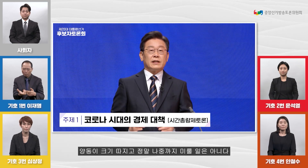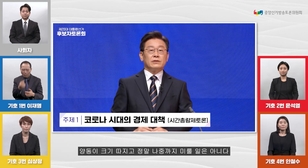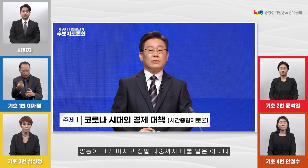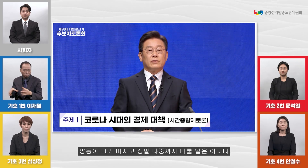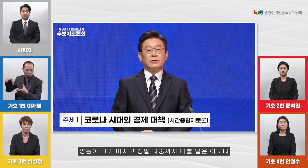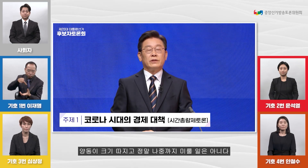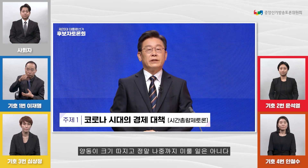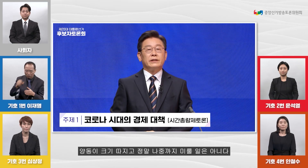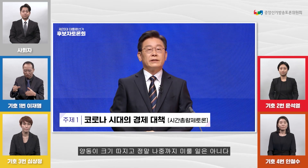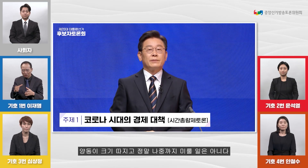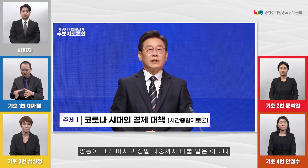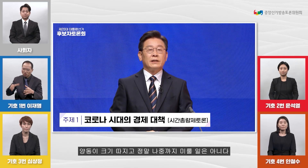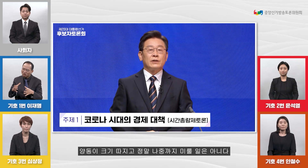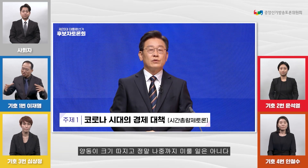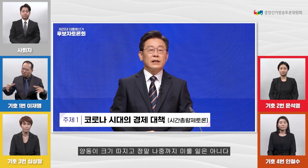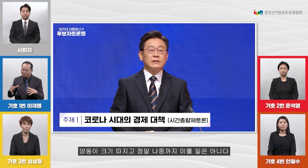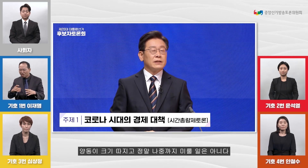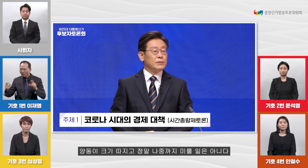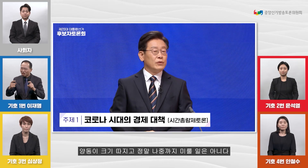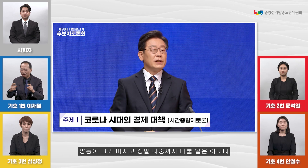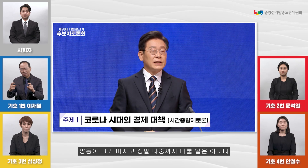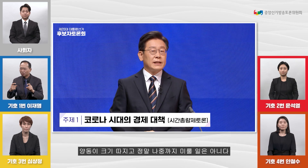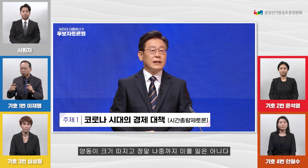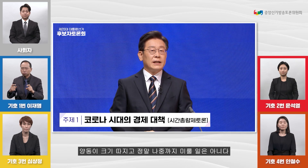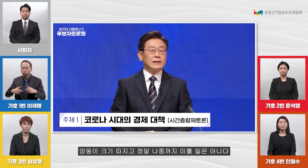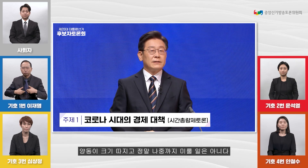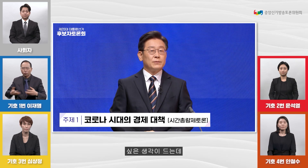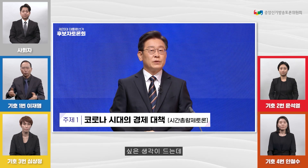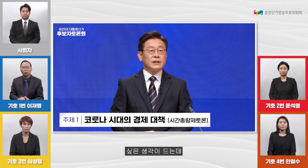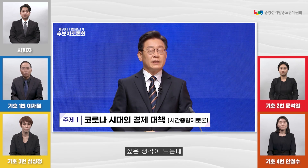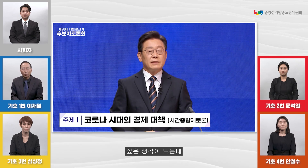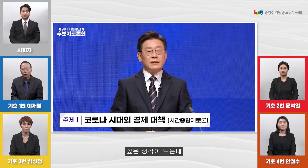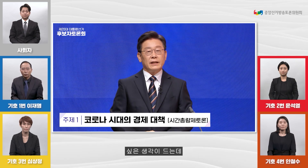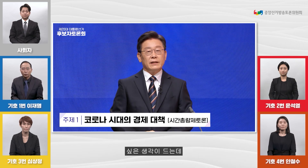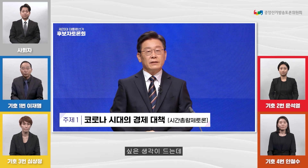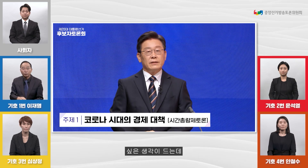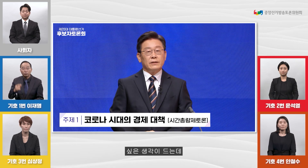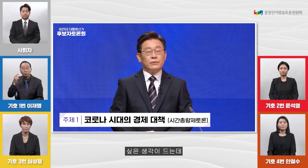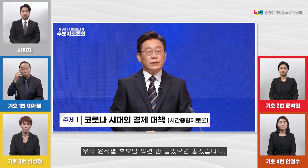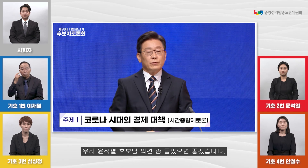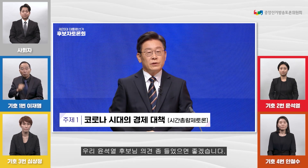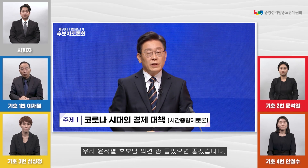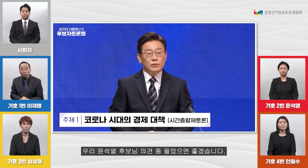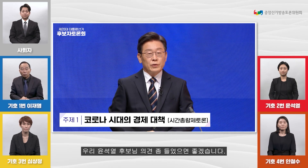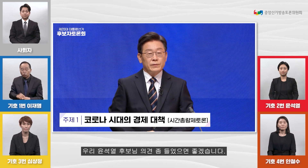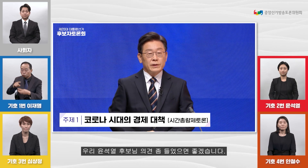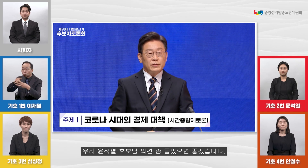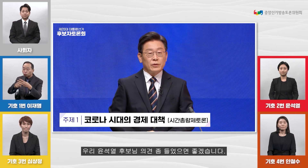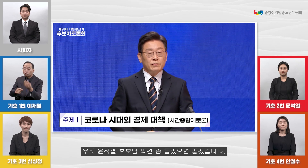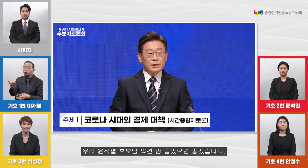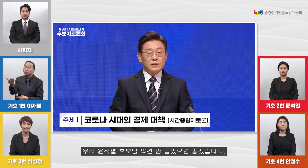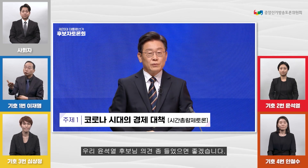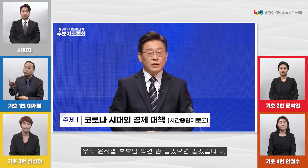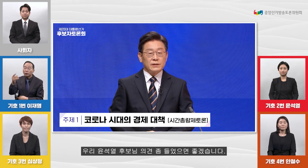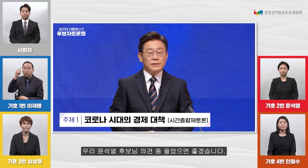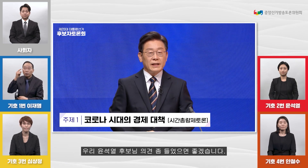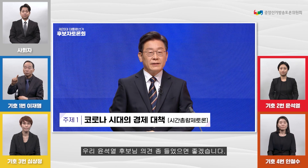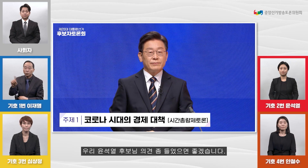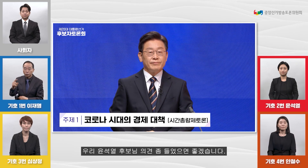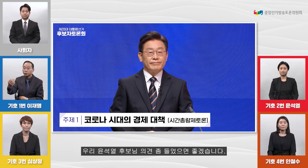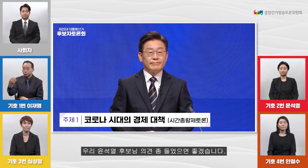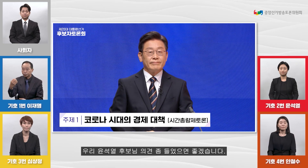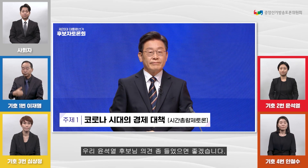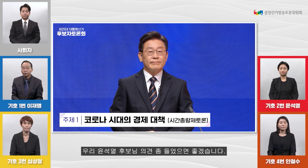크기 따지고 정말 나중까지 그렇게 미룰 일은 아니다 싶은 생각이 드는데 우리 윤석열 후보님 의견 좀 들었으면